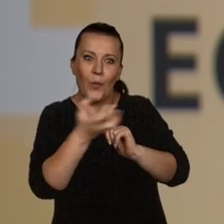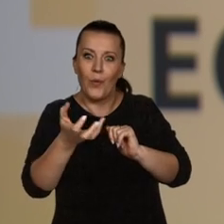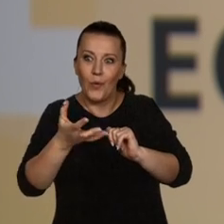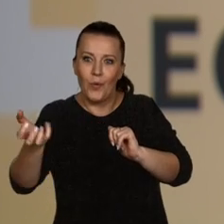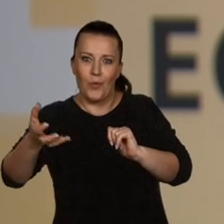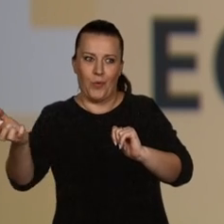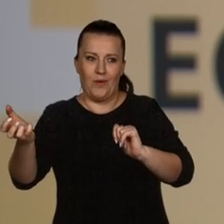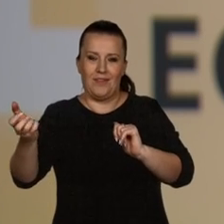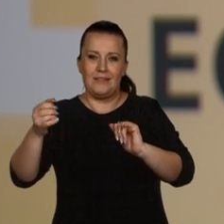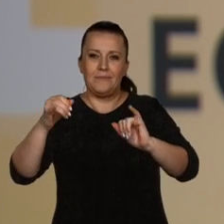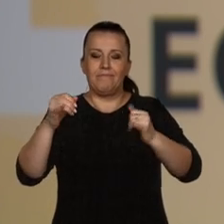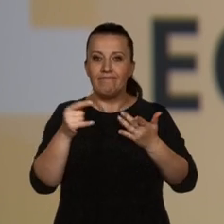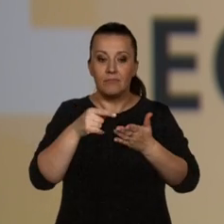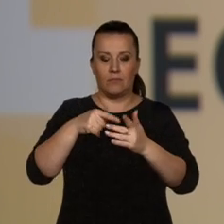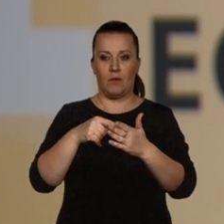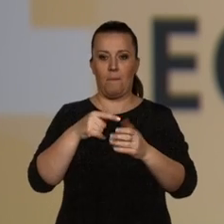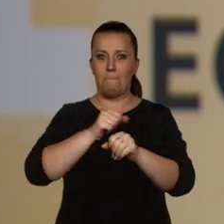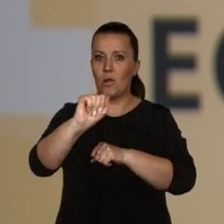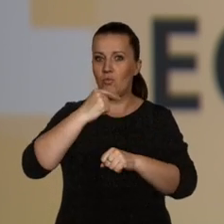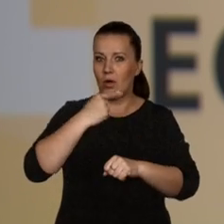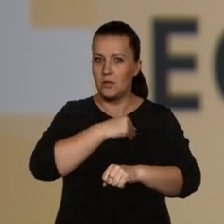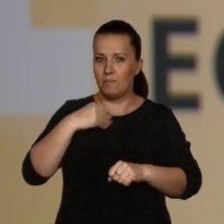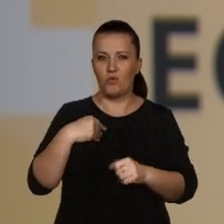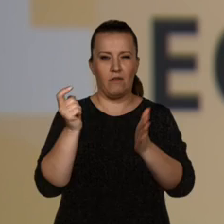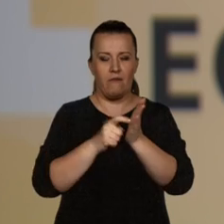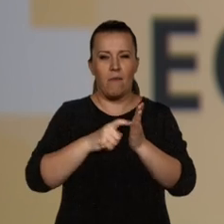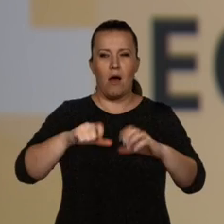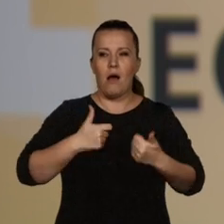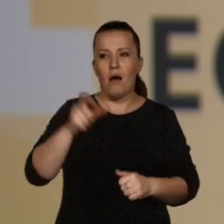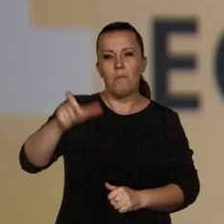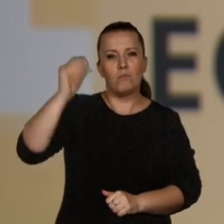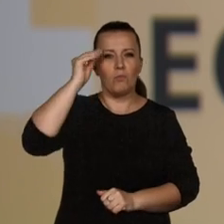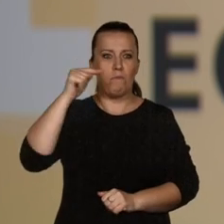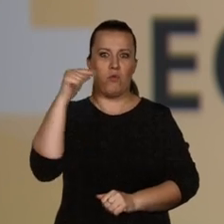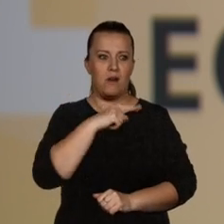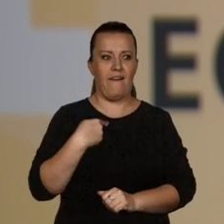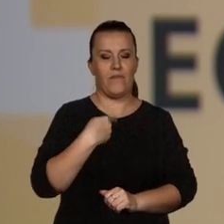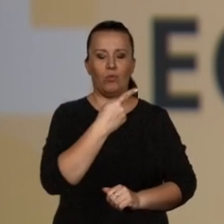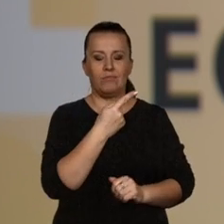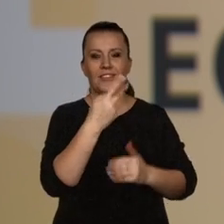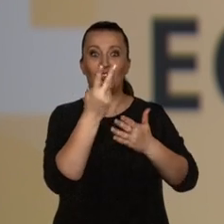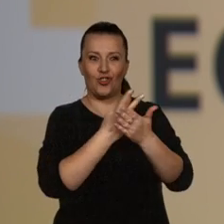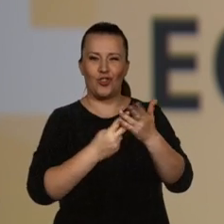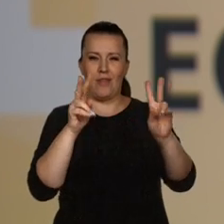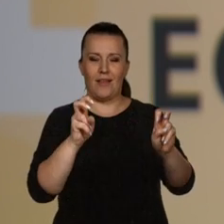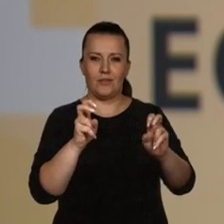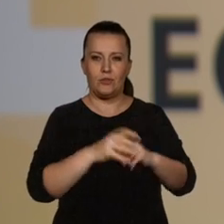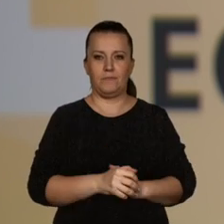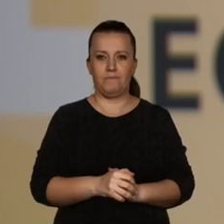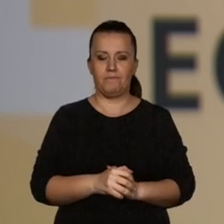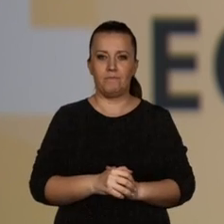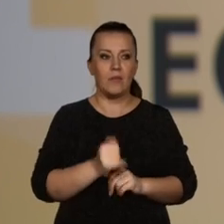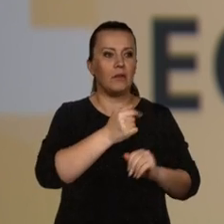czytać wszystkie teksty, które nas otaczają, ponieważ semiotyka jest tą nauką, która